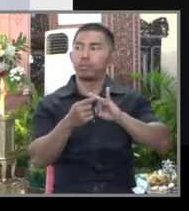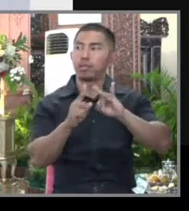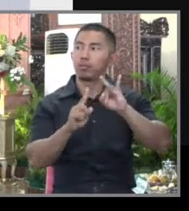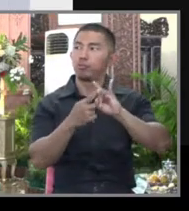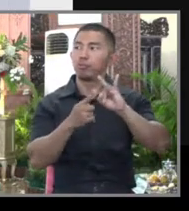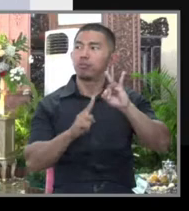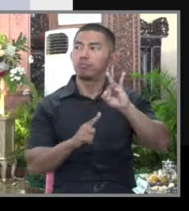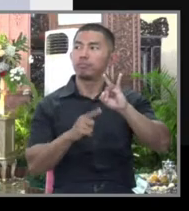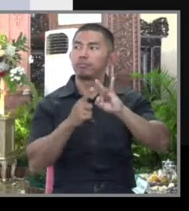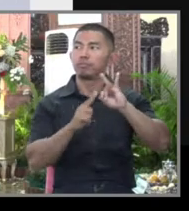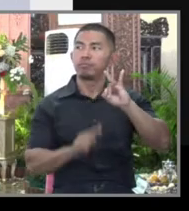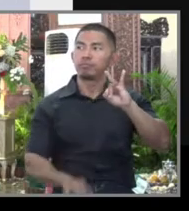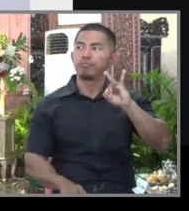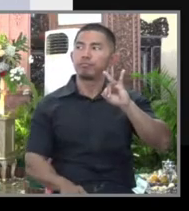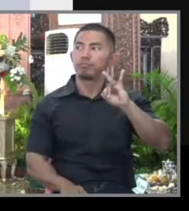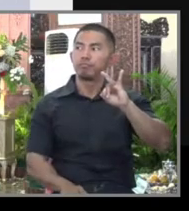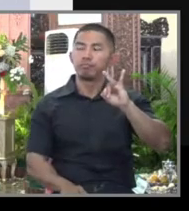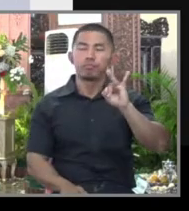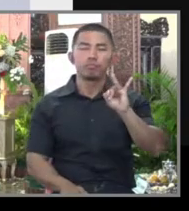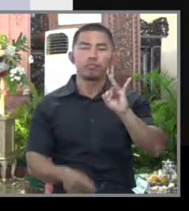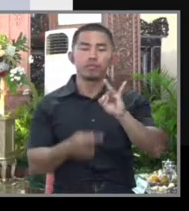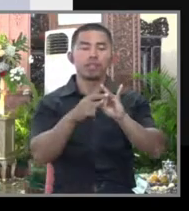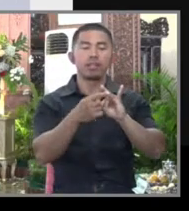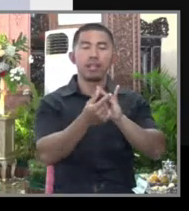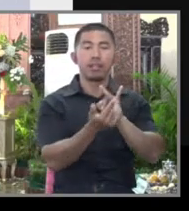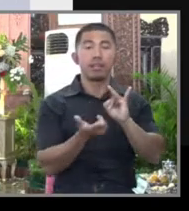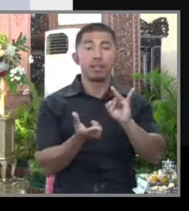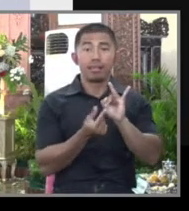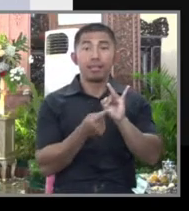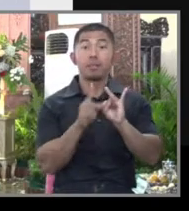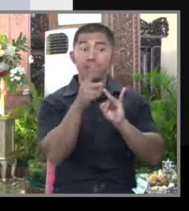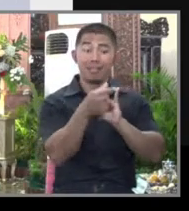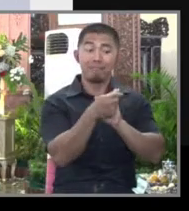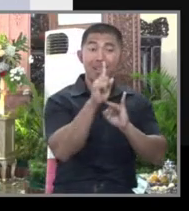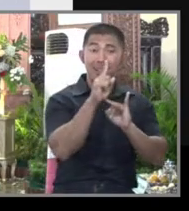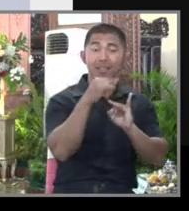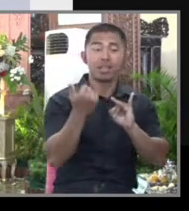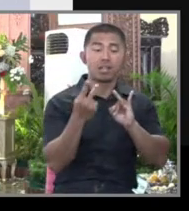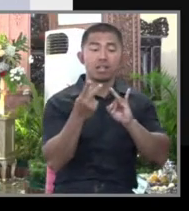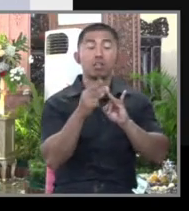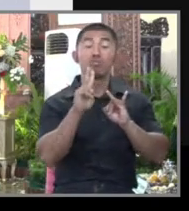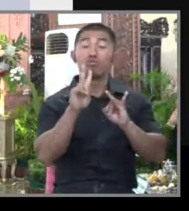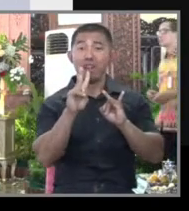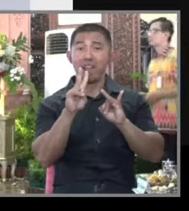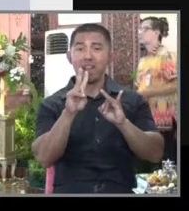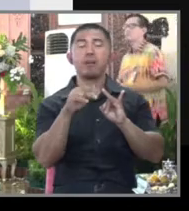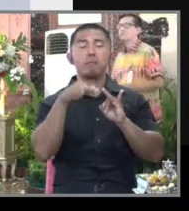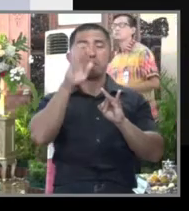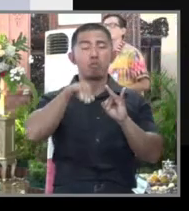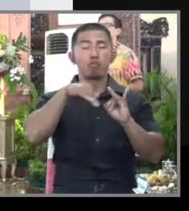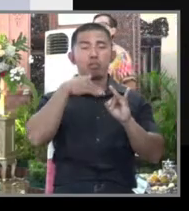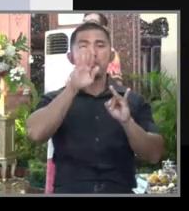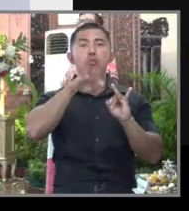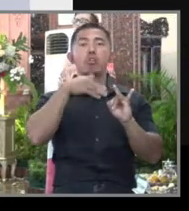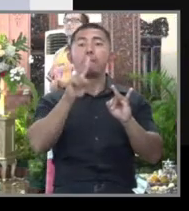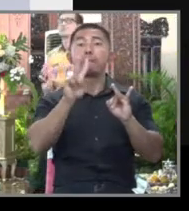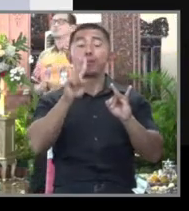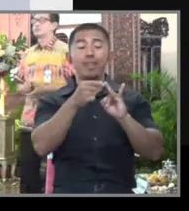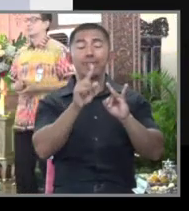kopi Kabupaten Kudus sudah masuk di dalam aplikasinya. Yang ketiga adalah